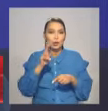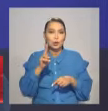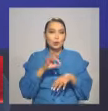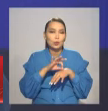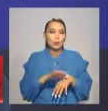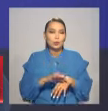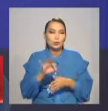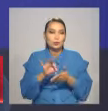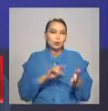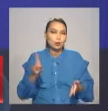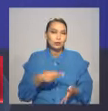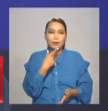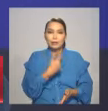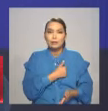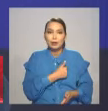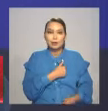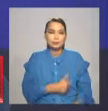прошедших срочную воинскую службу.